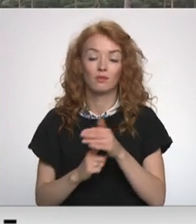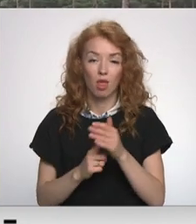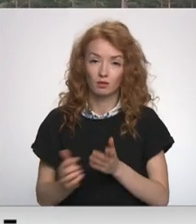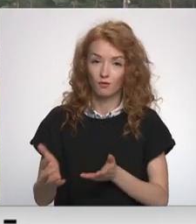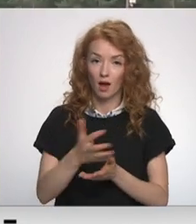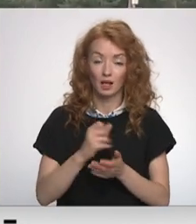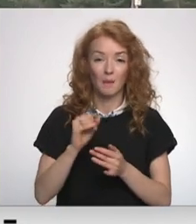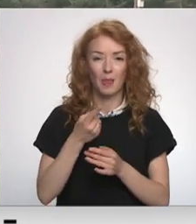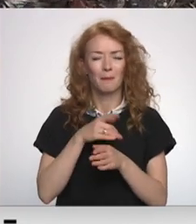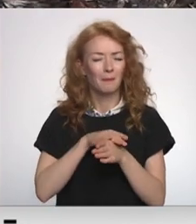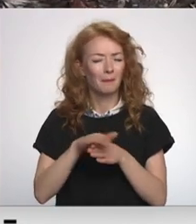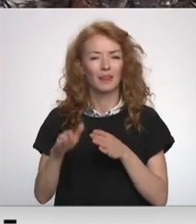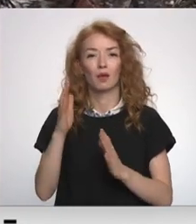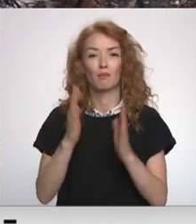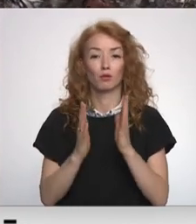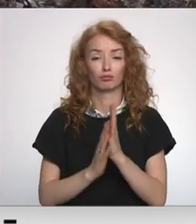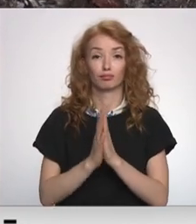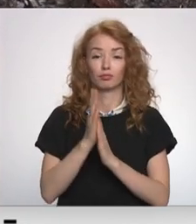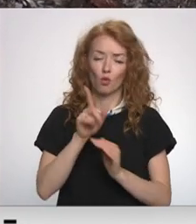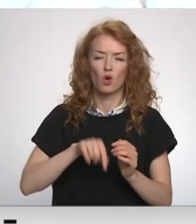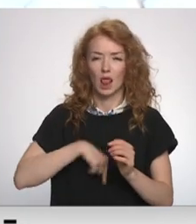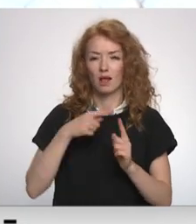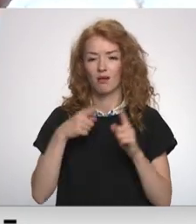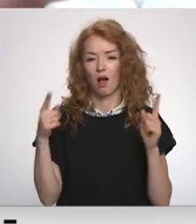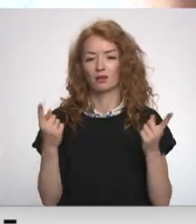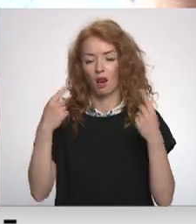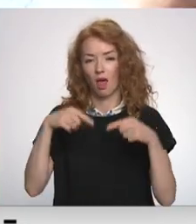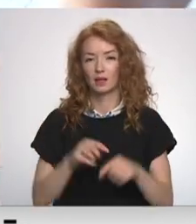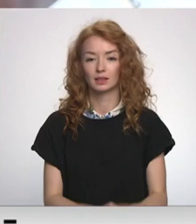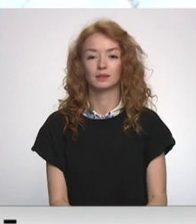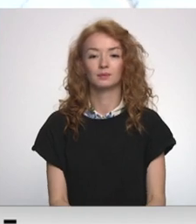līdz pilnīgai meža ataugšanai būs jāgaida ilgāks laiks.